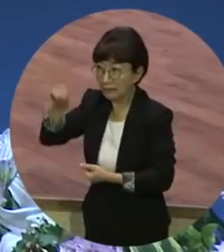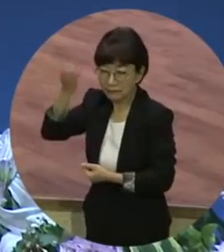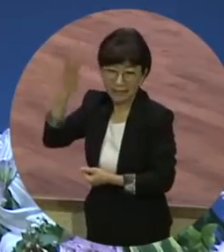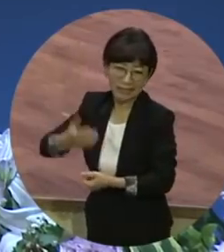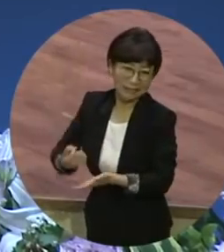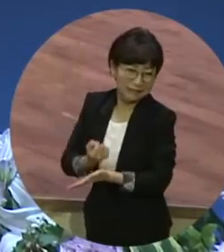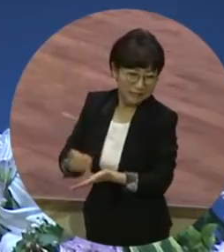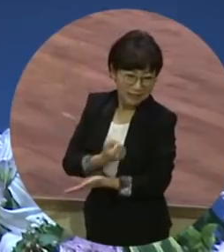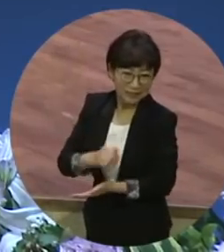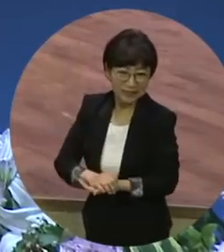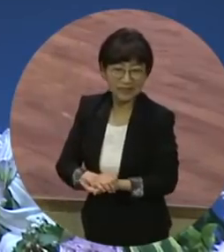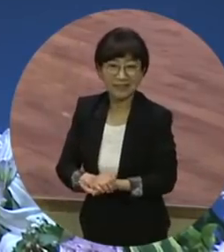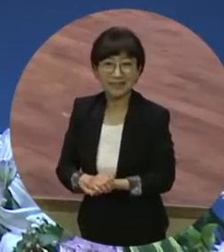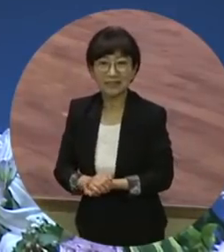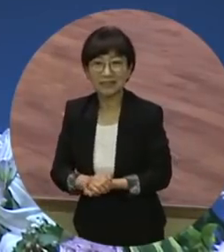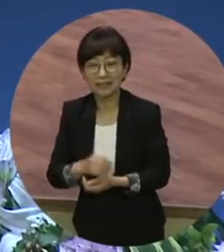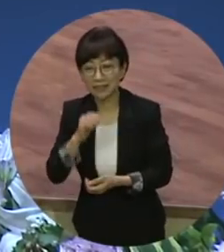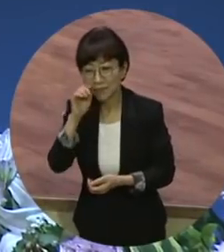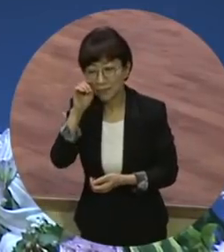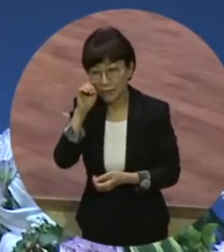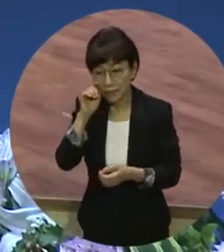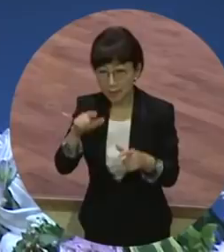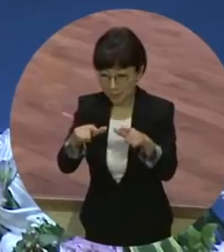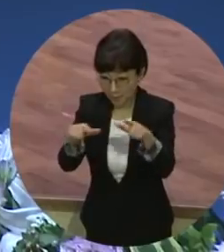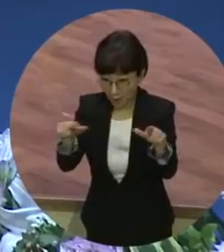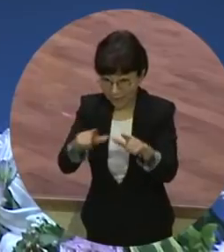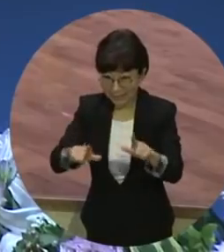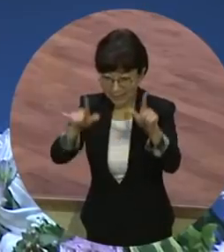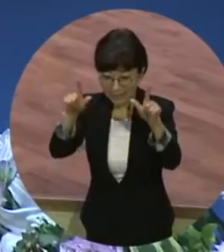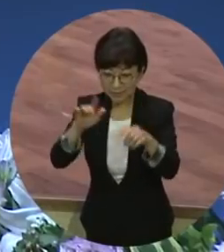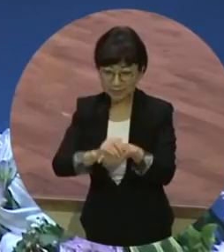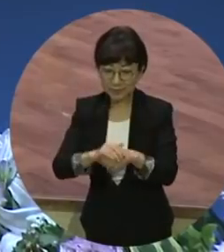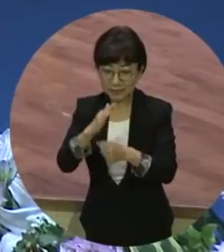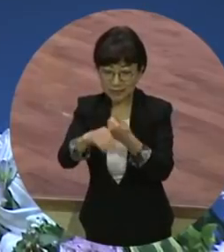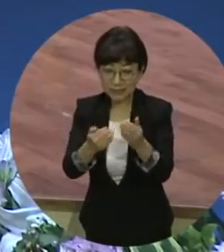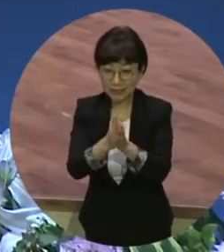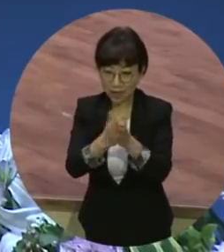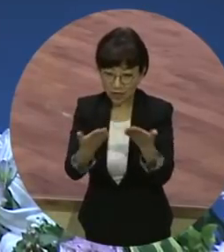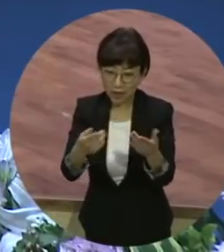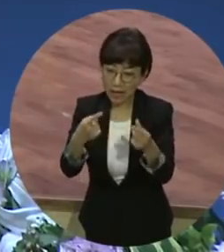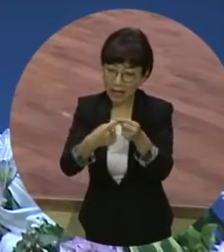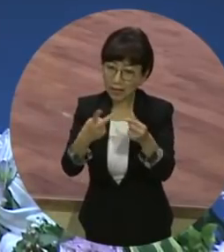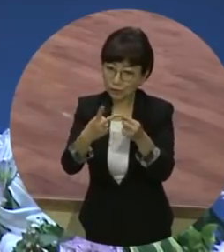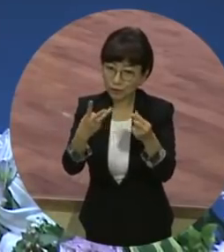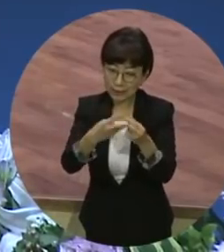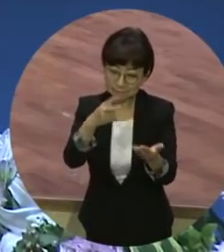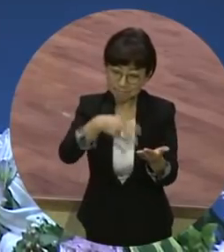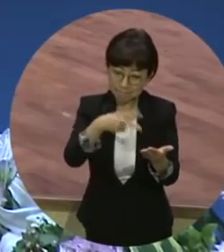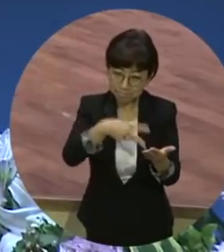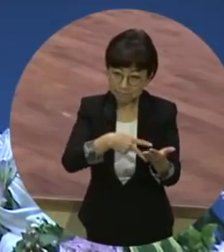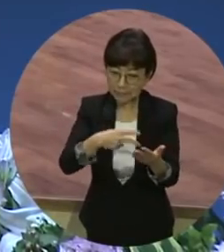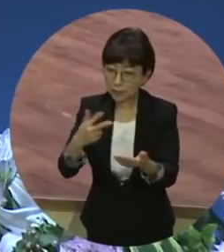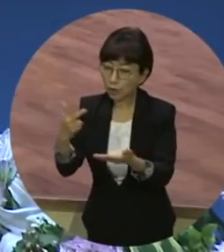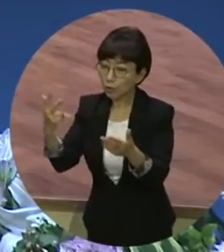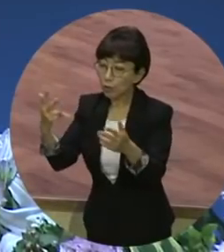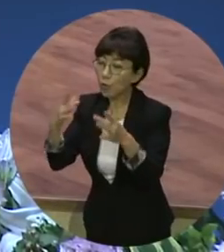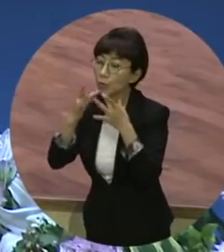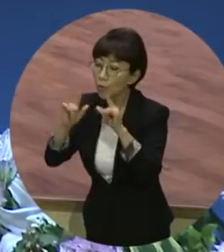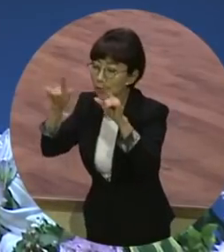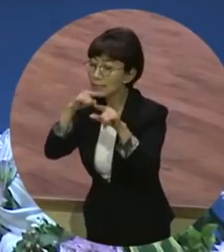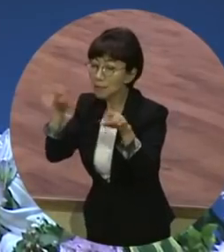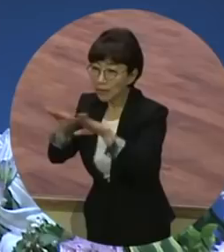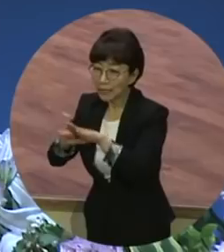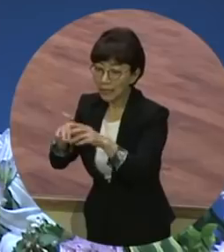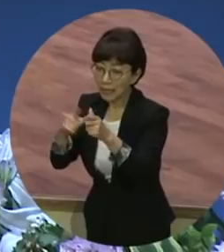말씀하시기를 평일에 3장 성경 읽고 주말에 4장 읽으면 1년에 1동한다고 말씀하셨습니다.